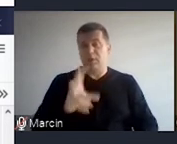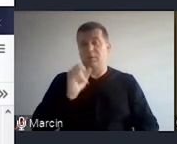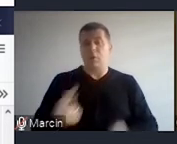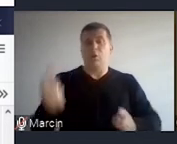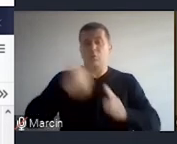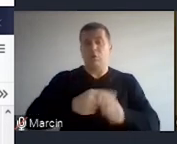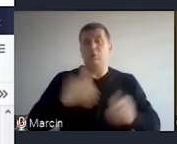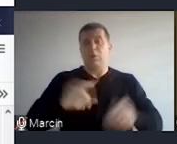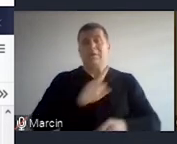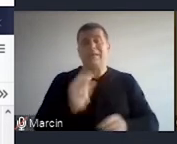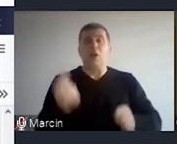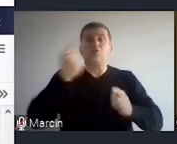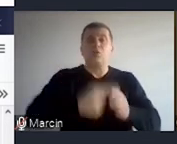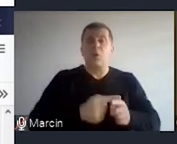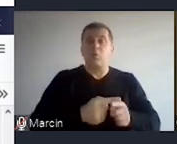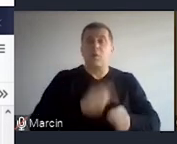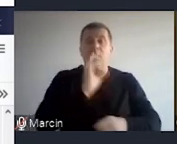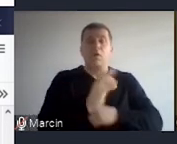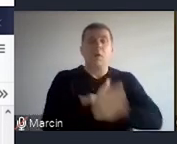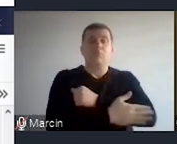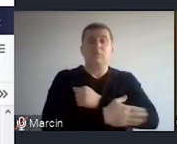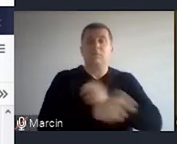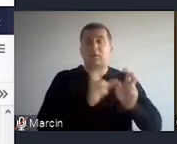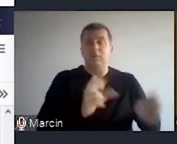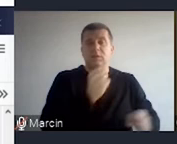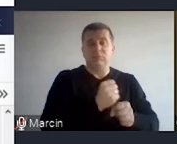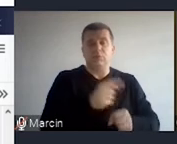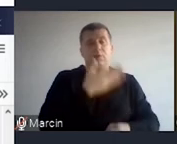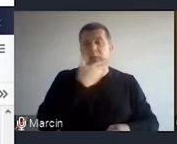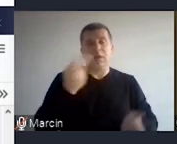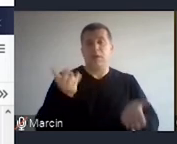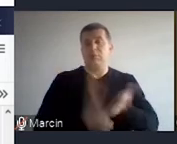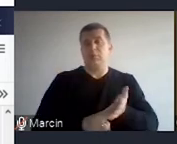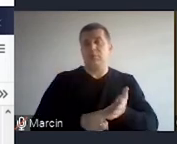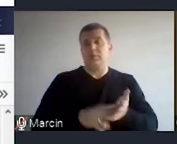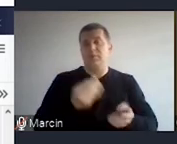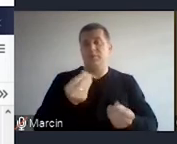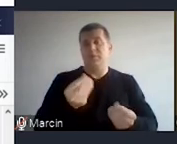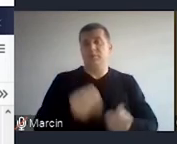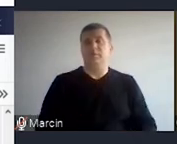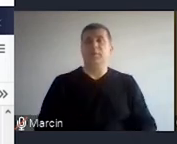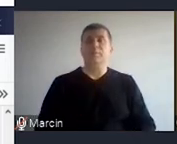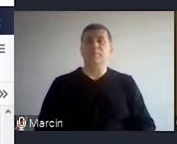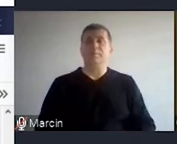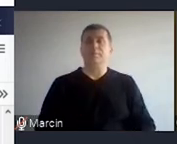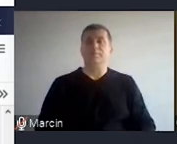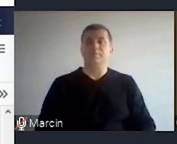może być za dodatkowe obowiązki w podstawowym czasie pracy i wtedy nie mamy podwójnego finansowania.